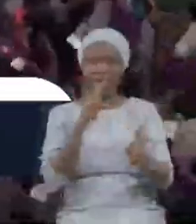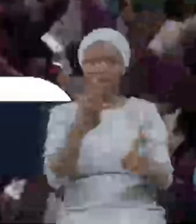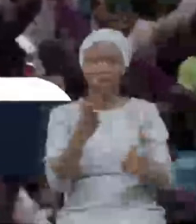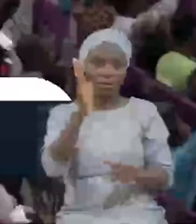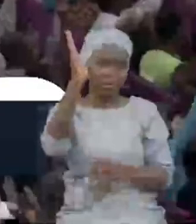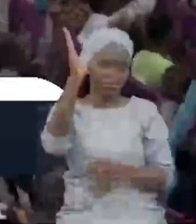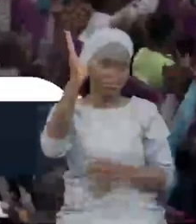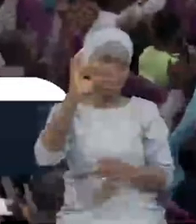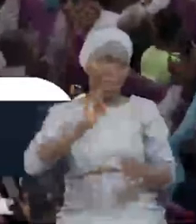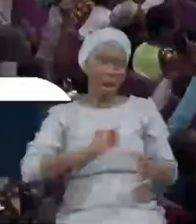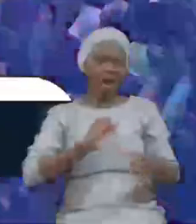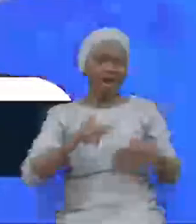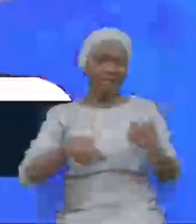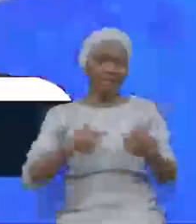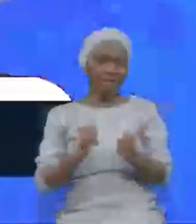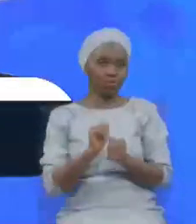avec vous.